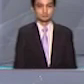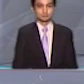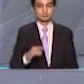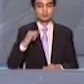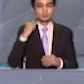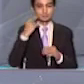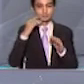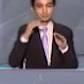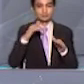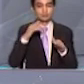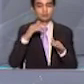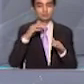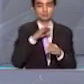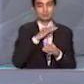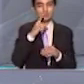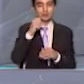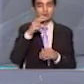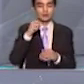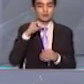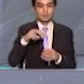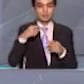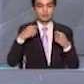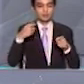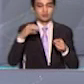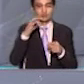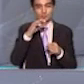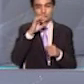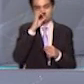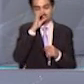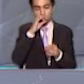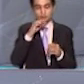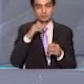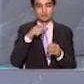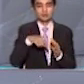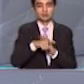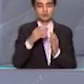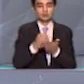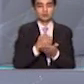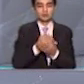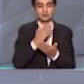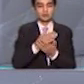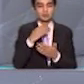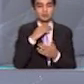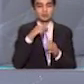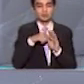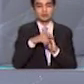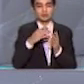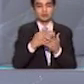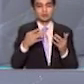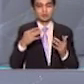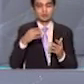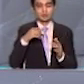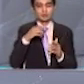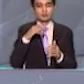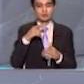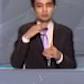Петропавлда халал деп сатылатын өнімдерден шошқа ДНК-сы табылып жатыр. Ресейден импортталатын жатқан шұжықтар